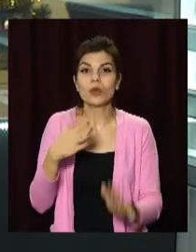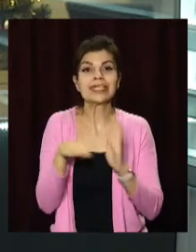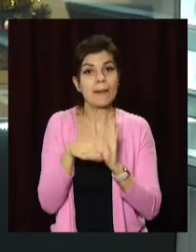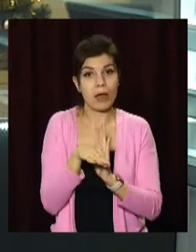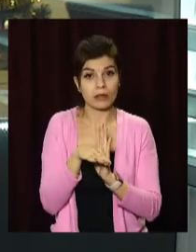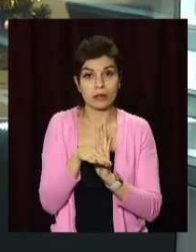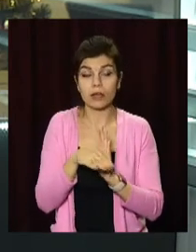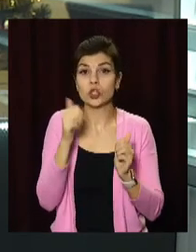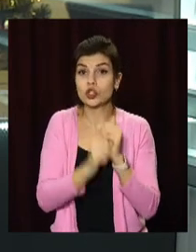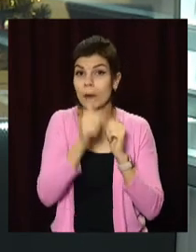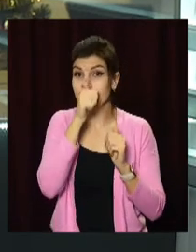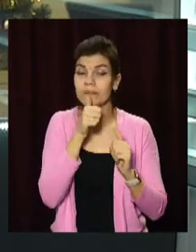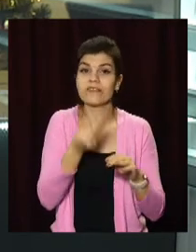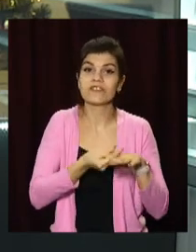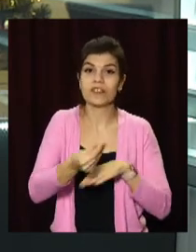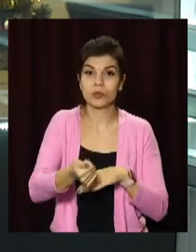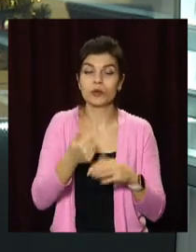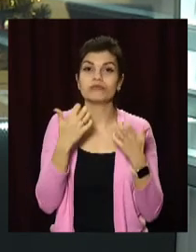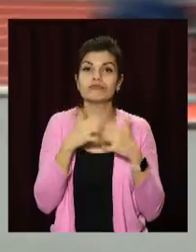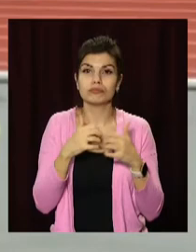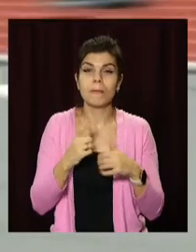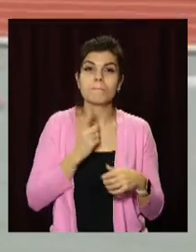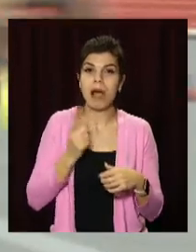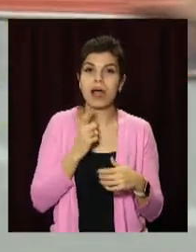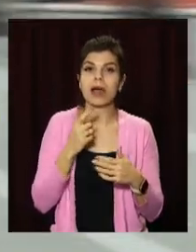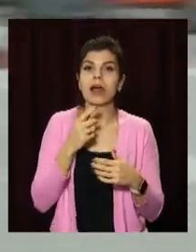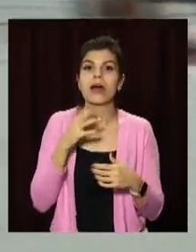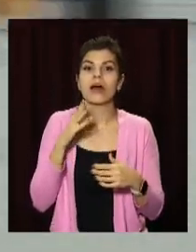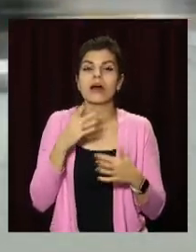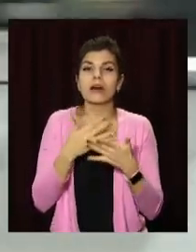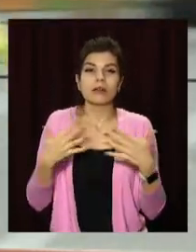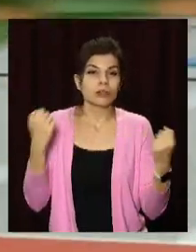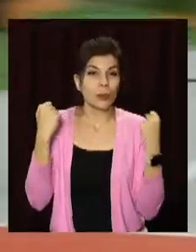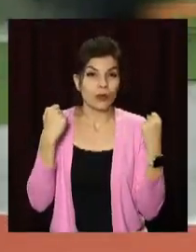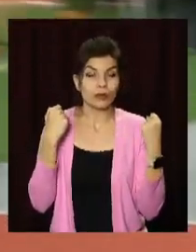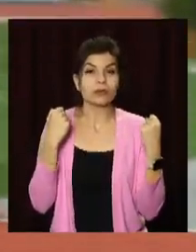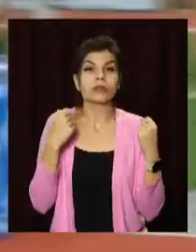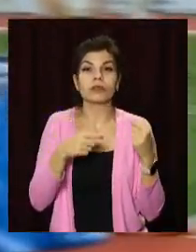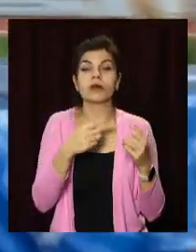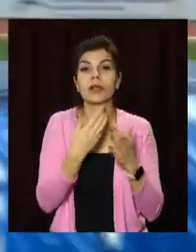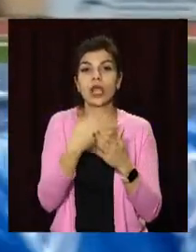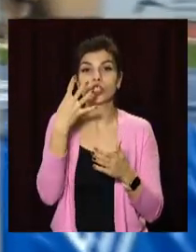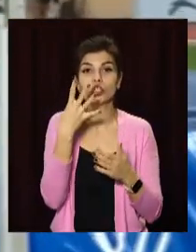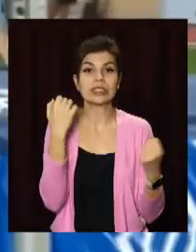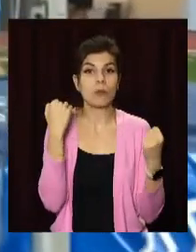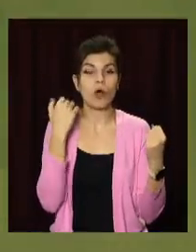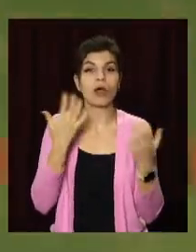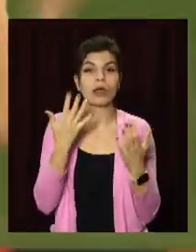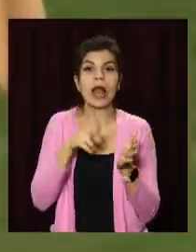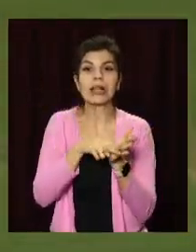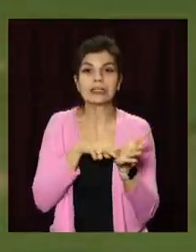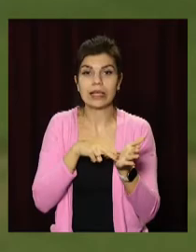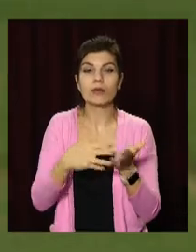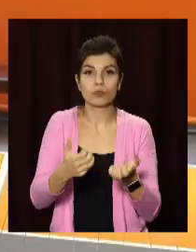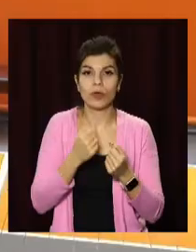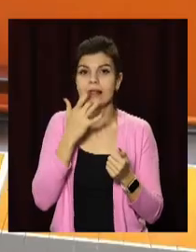стипендію. Щомісячні виплати нараховуватимуться майстрам різних видів спорту. Серед стипендіантів – 4 спортсмени, які вибороли ліцензію на